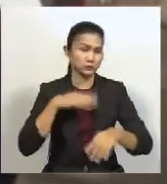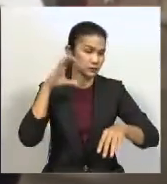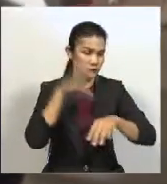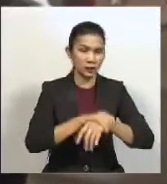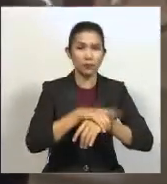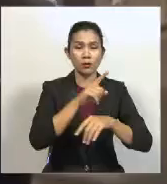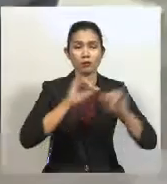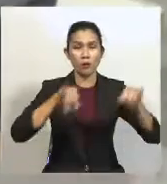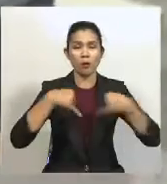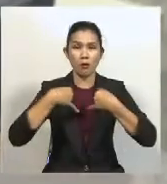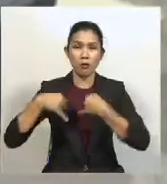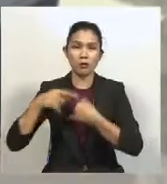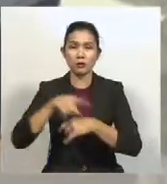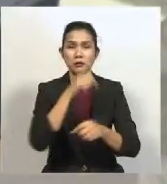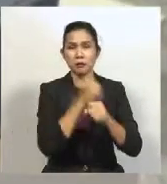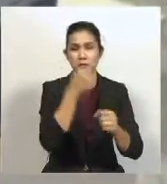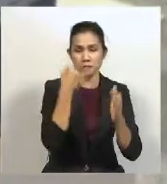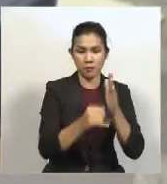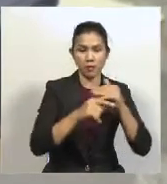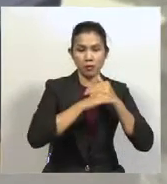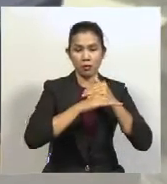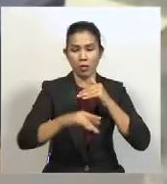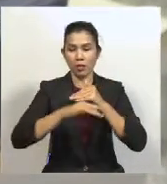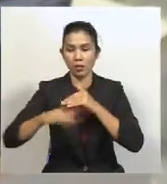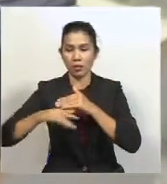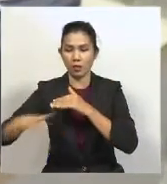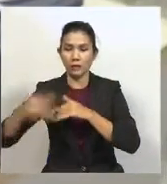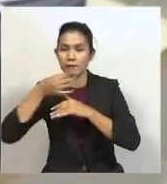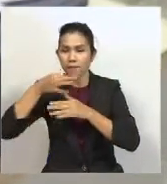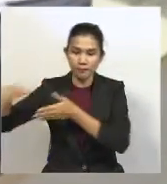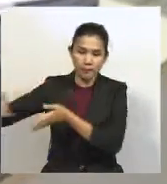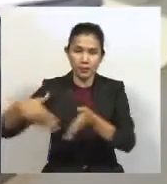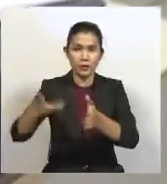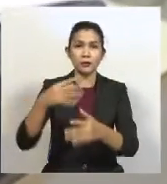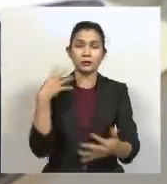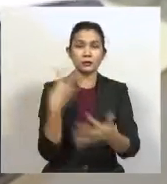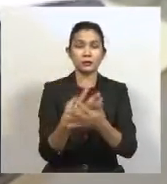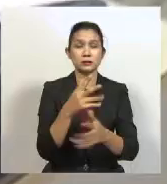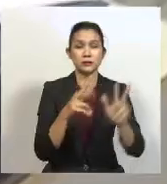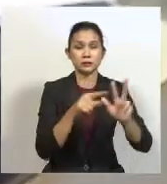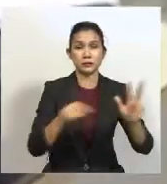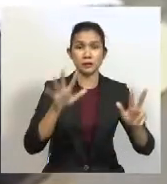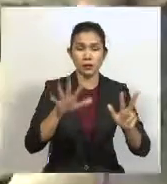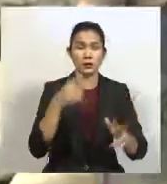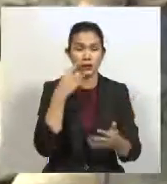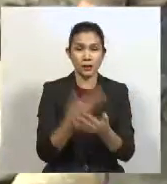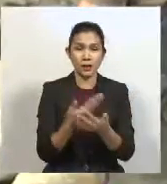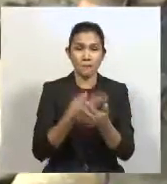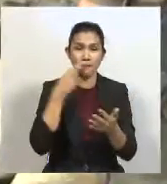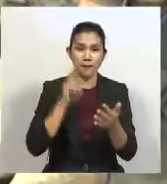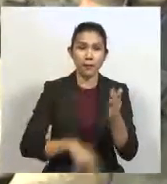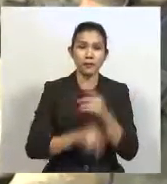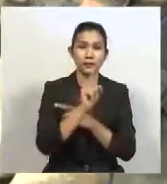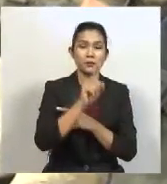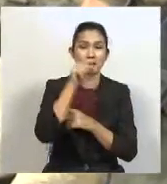กอบการทั้งหมดในข้อหาบุกรุกคลองสาธารณะค่ะมีโทษจำคุก 3-5 ปีปรับตั้งแต่ 1,000 จนถึง 20,000 บ